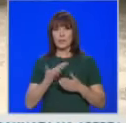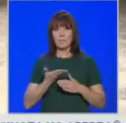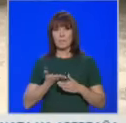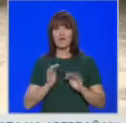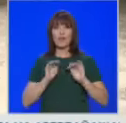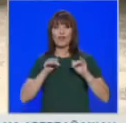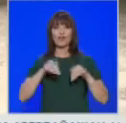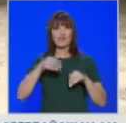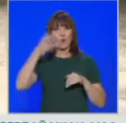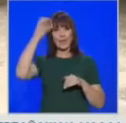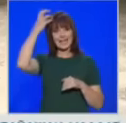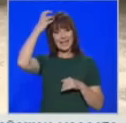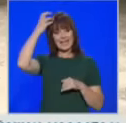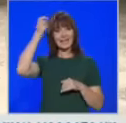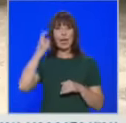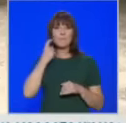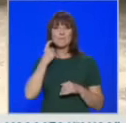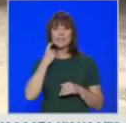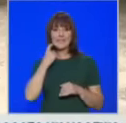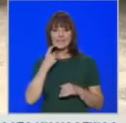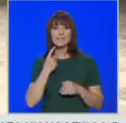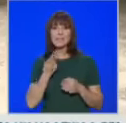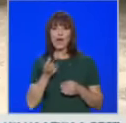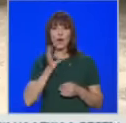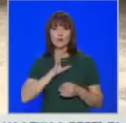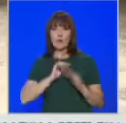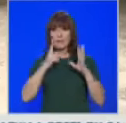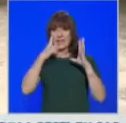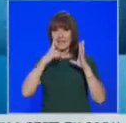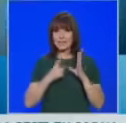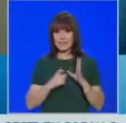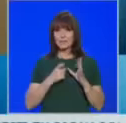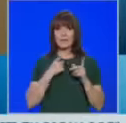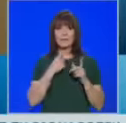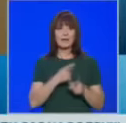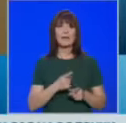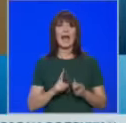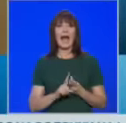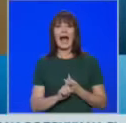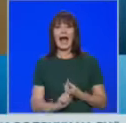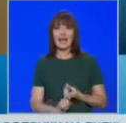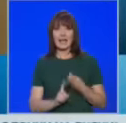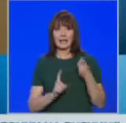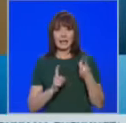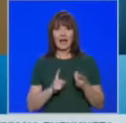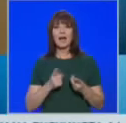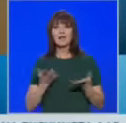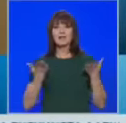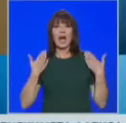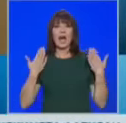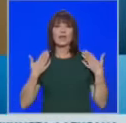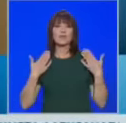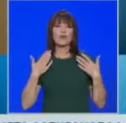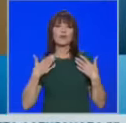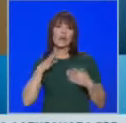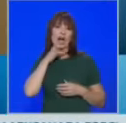Царска Бистрица, където около обяд успяхме да заснемем княгиня Калина, докато се разхождаше в парка с своите кучета.